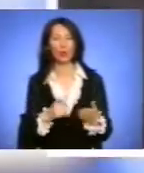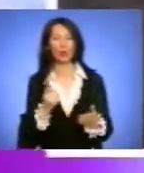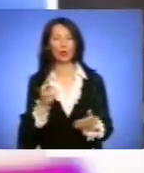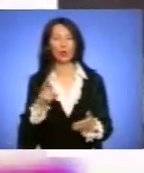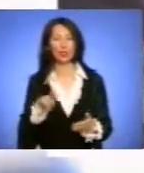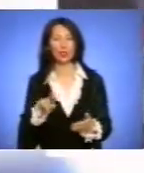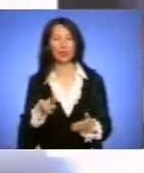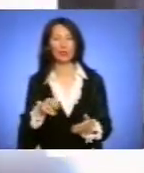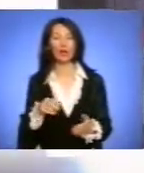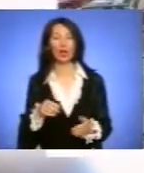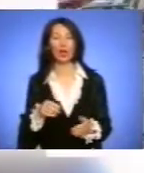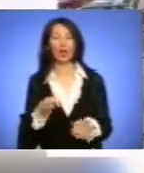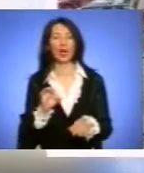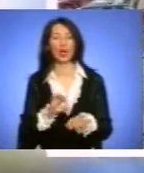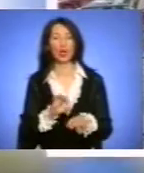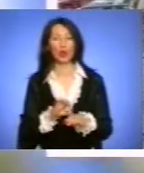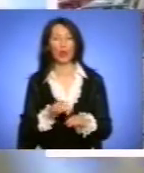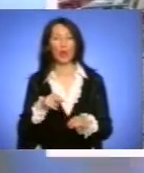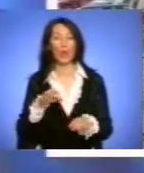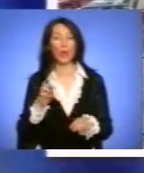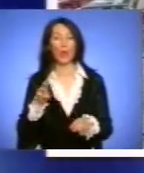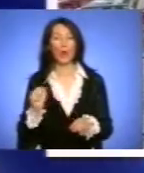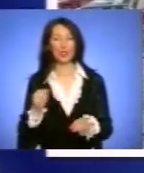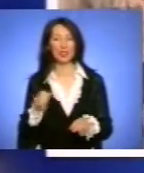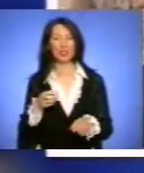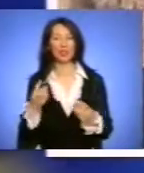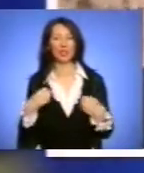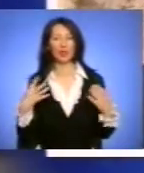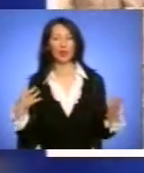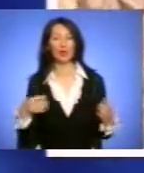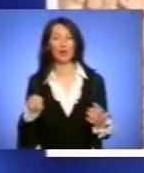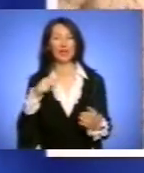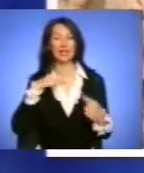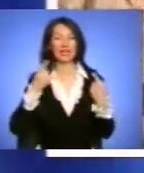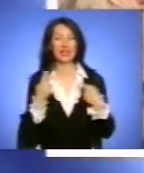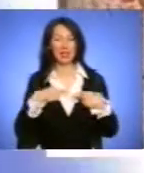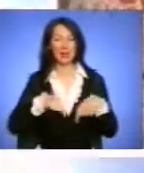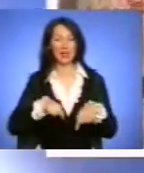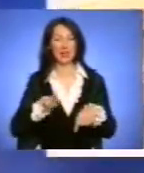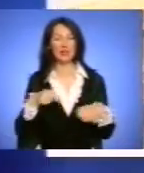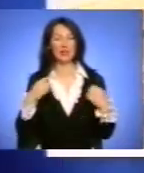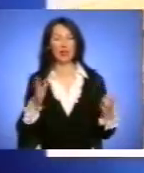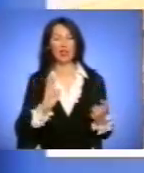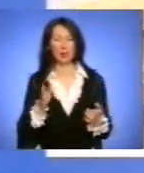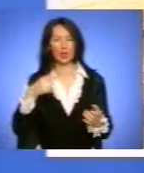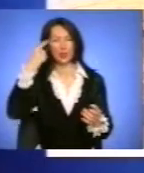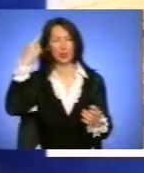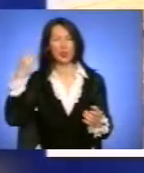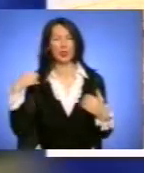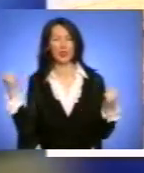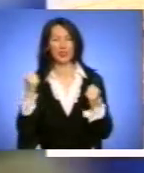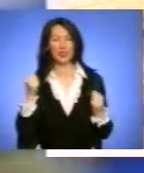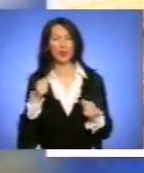Синдром постсвяткової депресії. Як відсвяткувати і бути психологічно і фізично готовим до роботи?